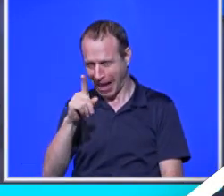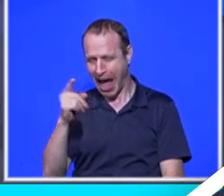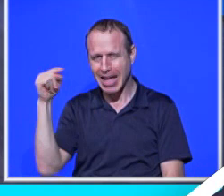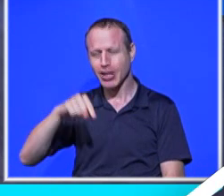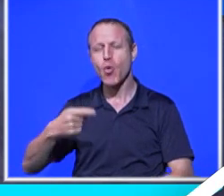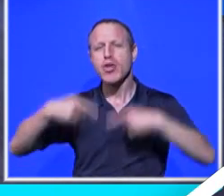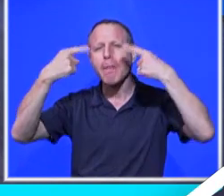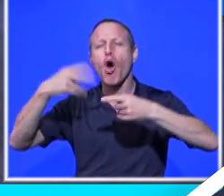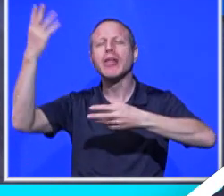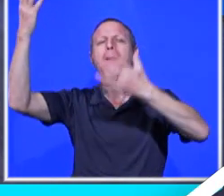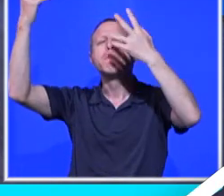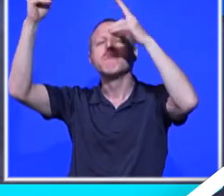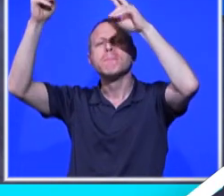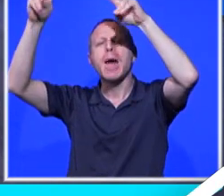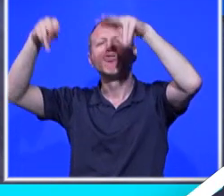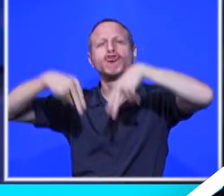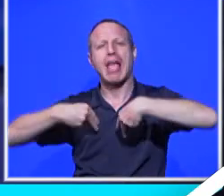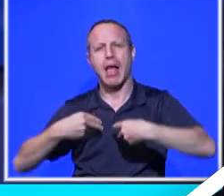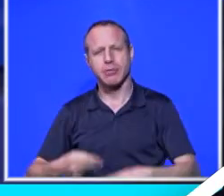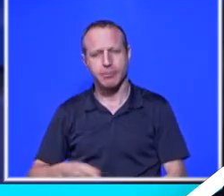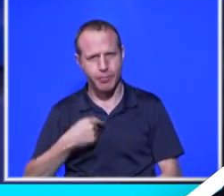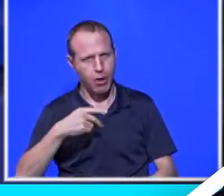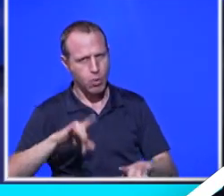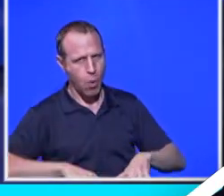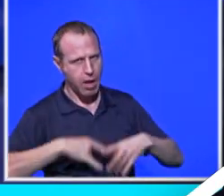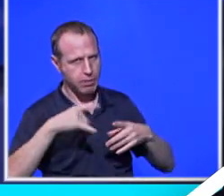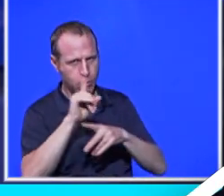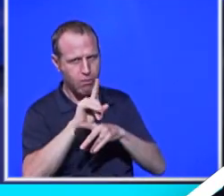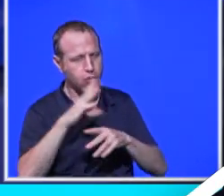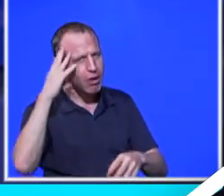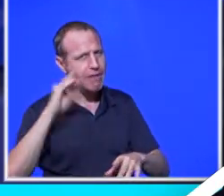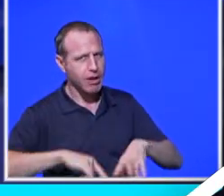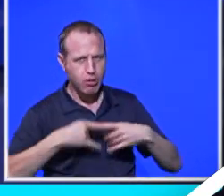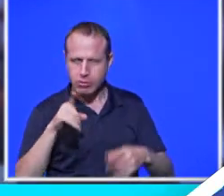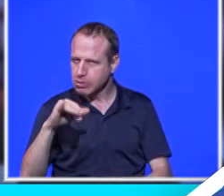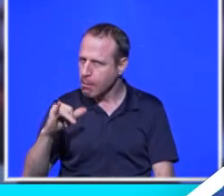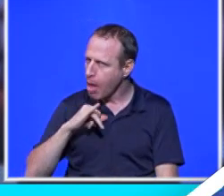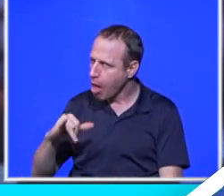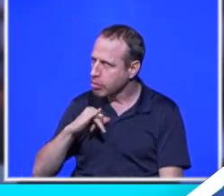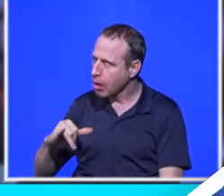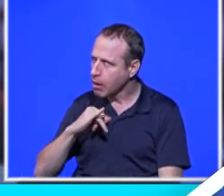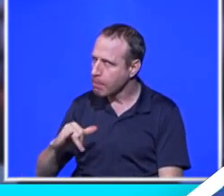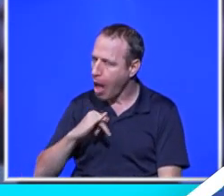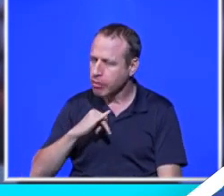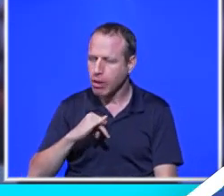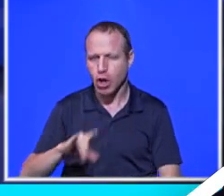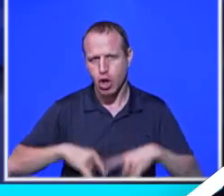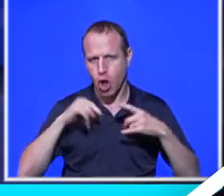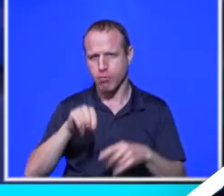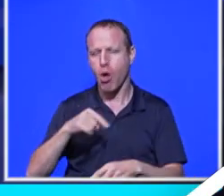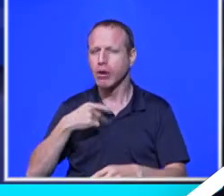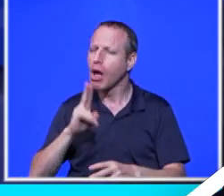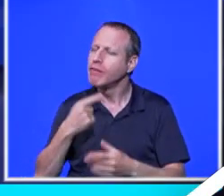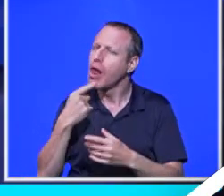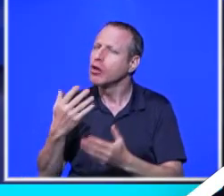ימות המשיח. אנחנו חיים בעידן שכיף לחיות בו. זה מרתק, מרתק, מרתק לחיות בו, אני חייבת